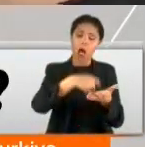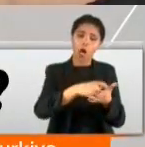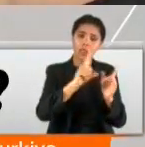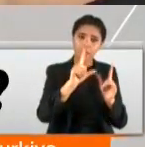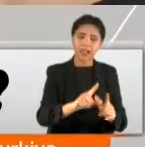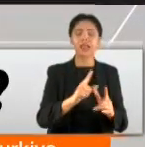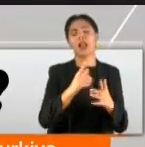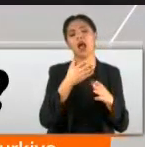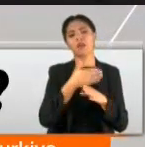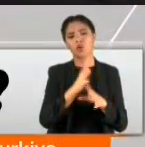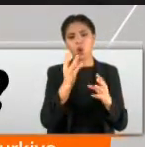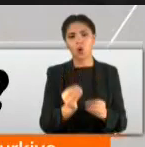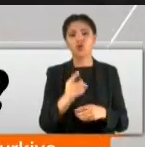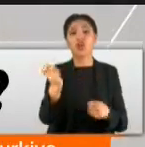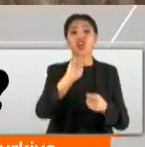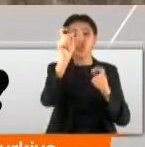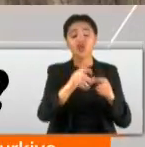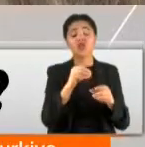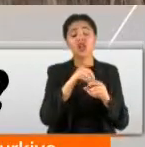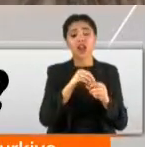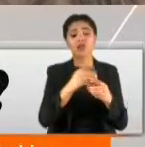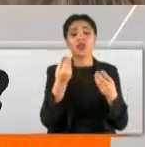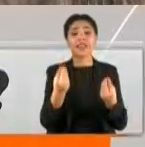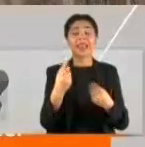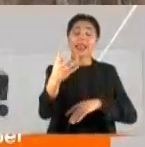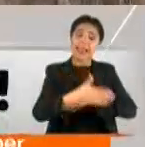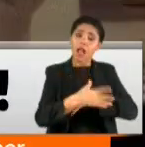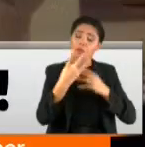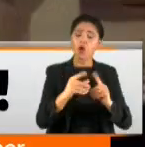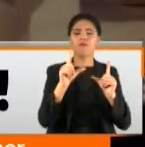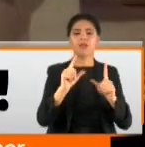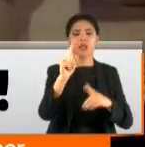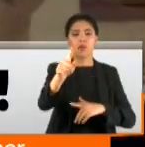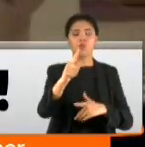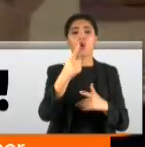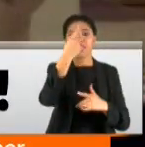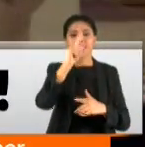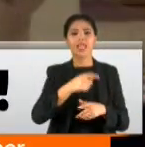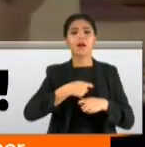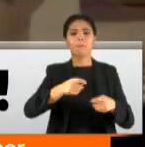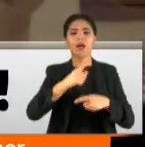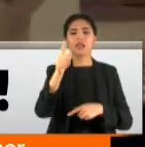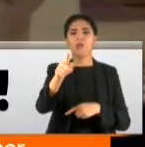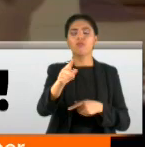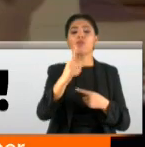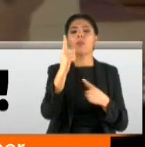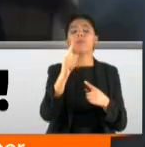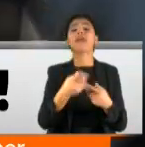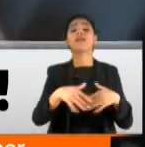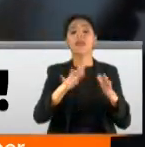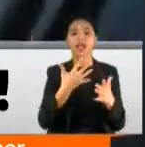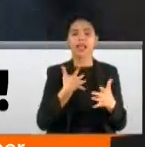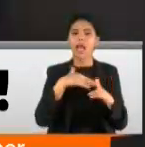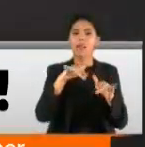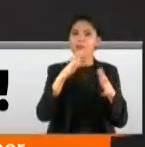yerinde olacaktır işçiler için iyi bir durum yardımcı olmaları gerekiyor ve gider kalemleri bununla da bitmiyor ki